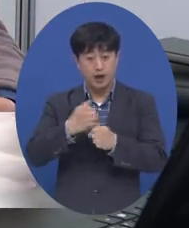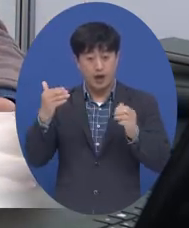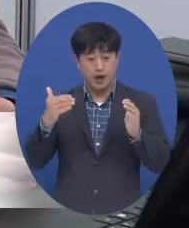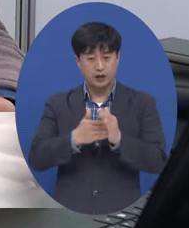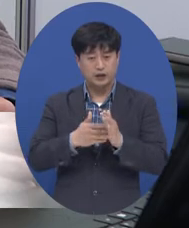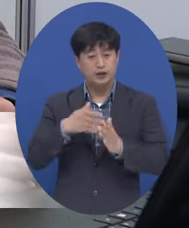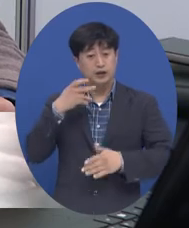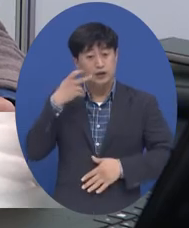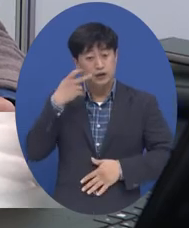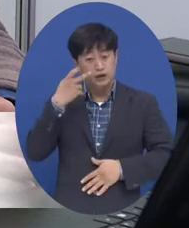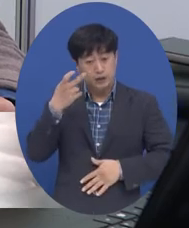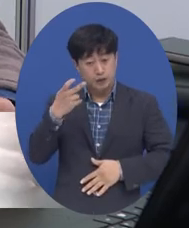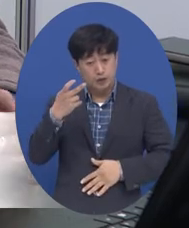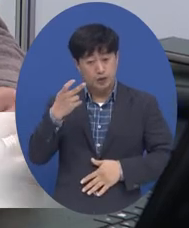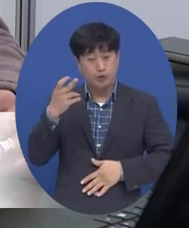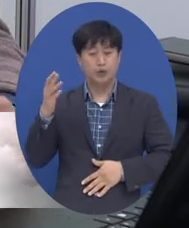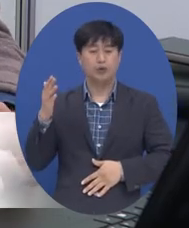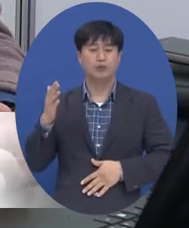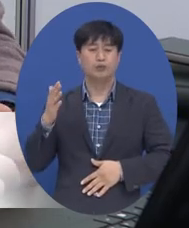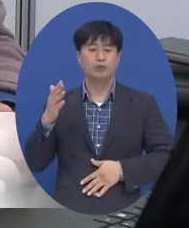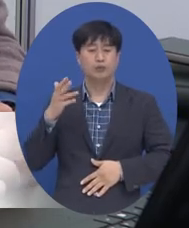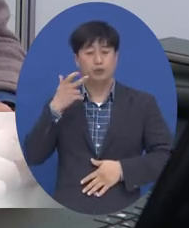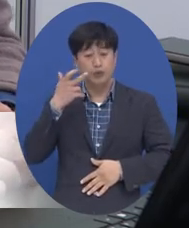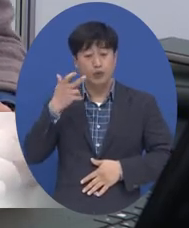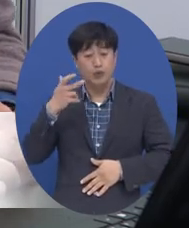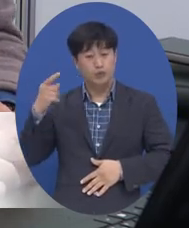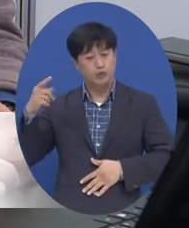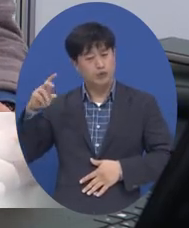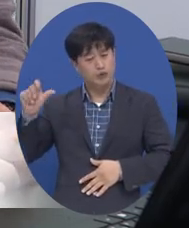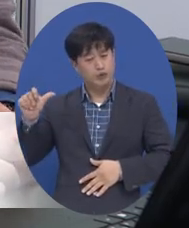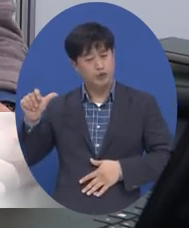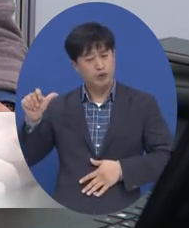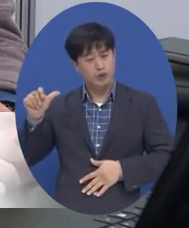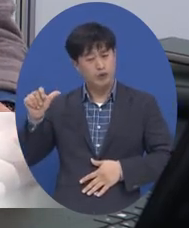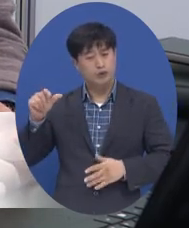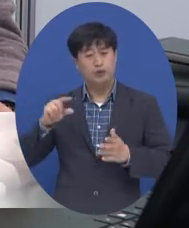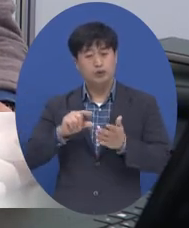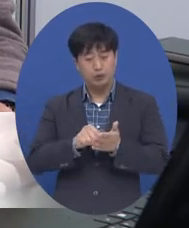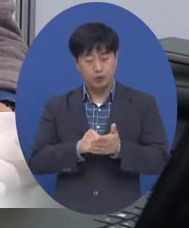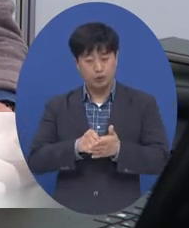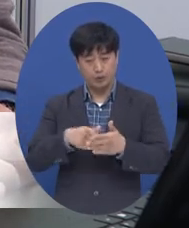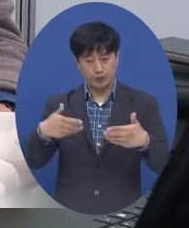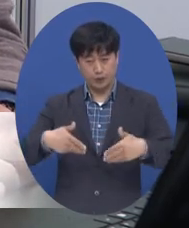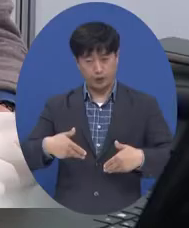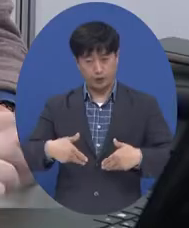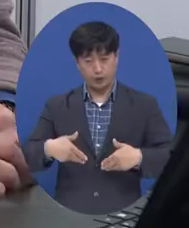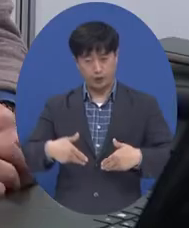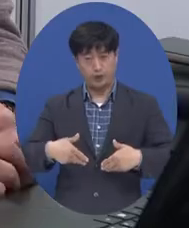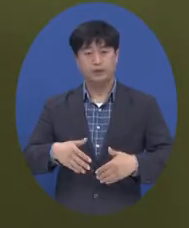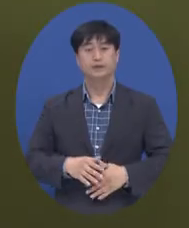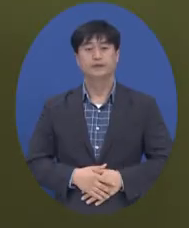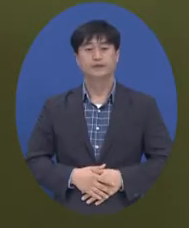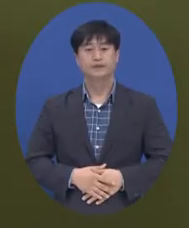한 1년에서 한 12개월에서 한 15개월 정도 걸릴 것